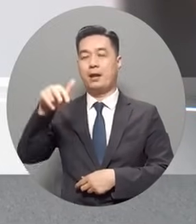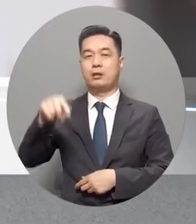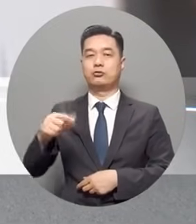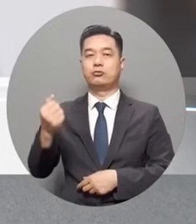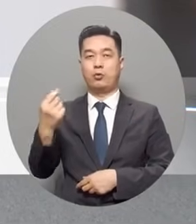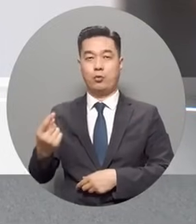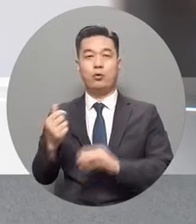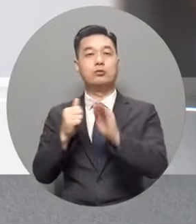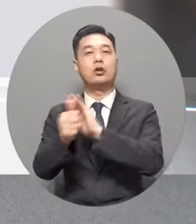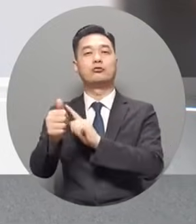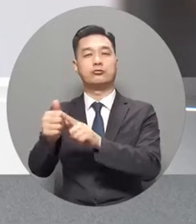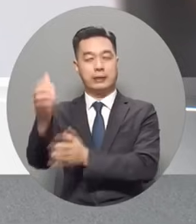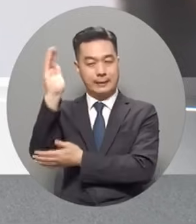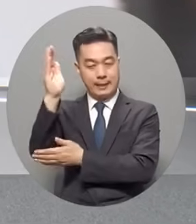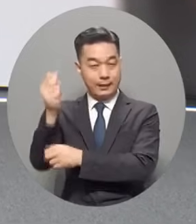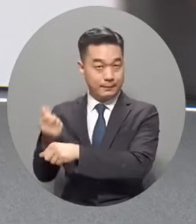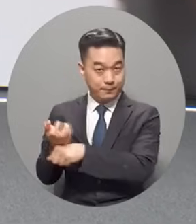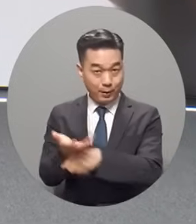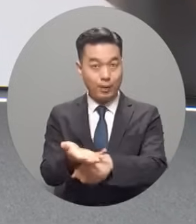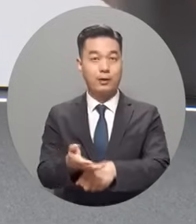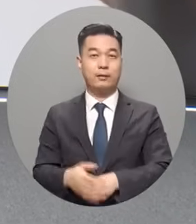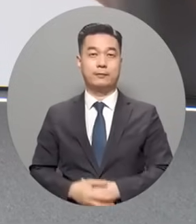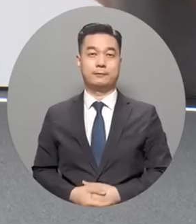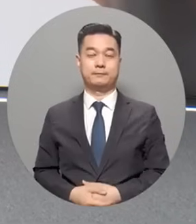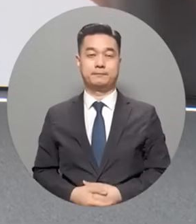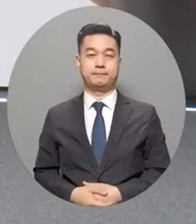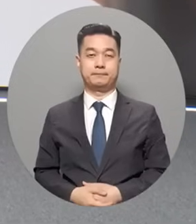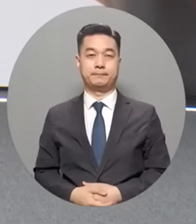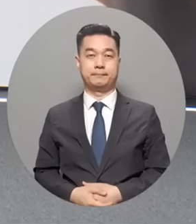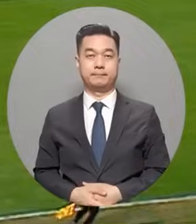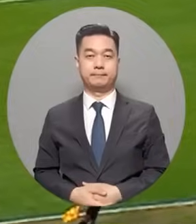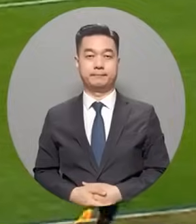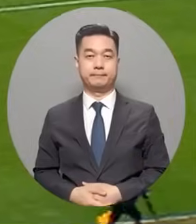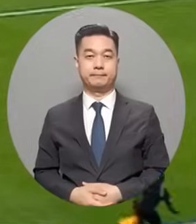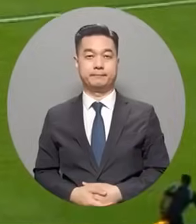이야기를 손장훈 기자가 직접 만나 들어봤습니다.